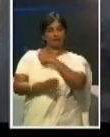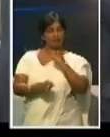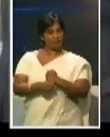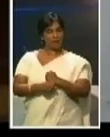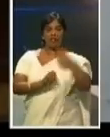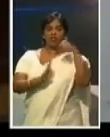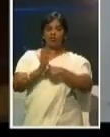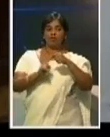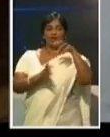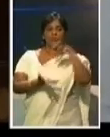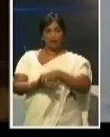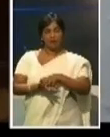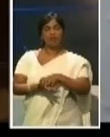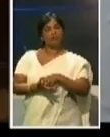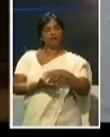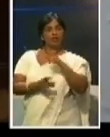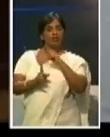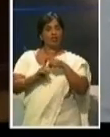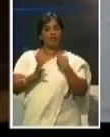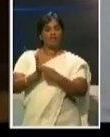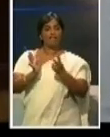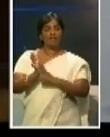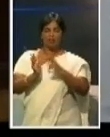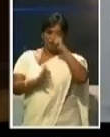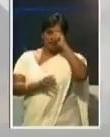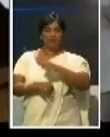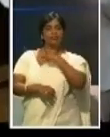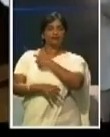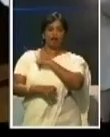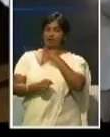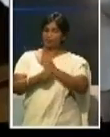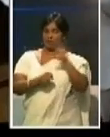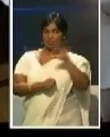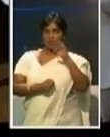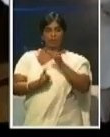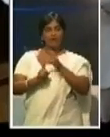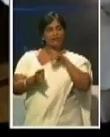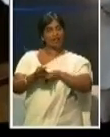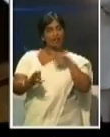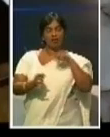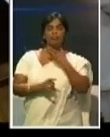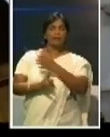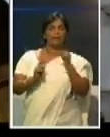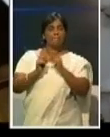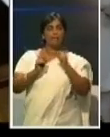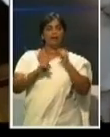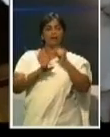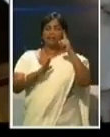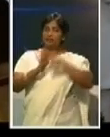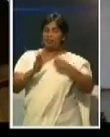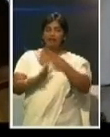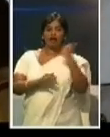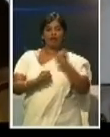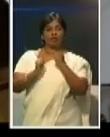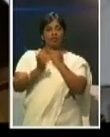කෙරුණා. දකුණු පළාත් ආණ්ඩුකාරවරයා ලෙස ආචාර්ය විලියම් විජේසිංහ ගමගේ මහතා පත් කර තිබෙනවා. ජනාධිපති ලේකම් ආචාර්ය පී.බී. ජයසුන්දර මහතාද